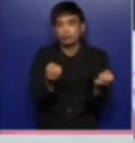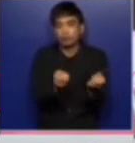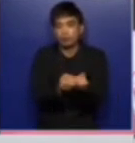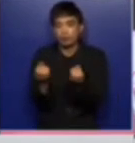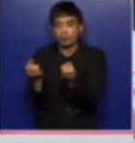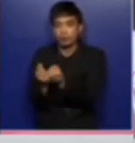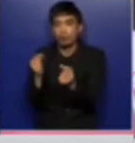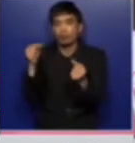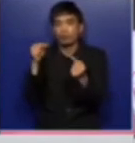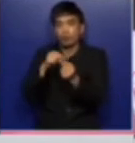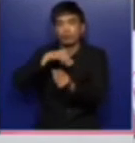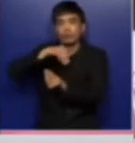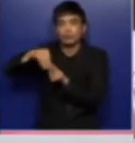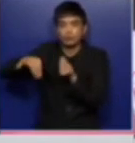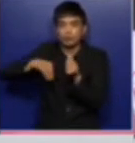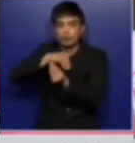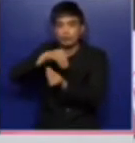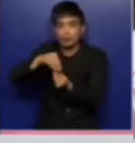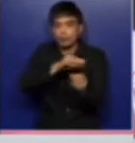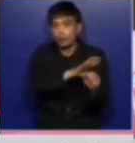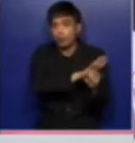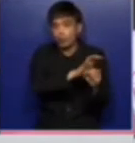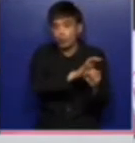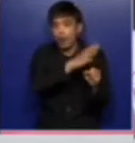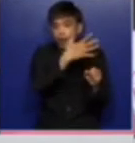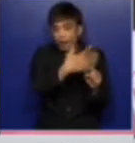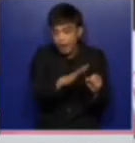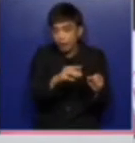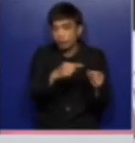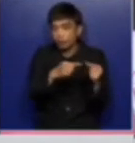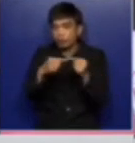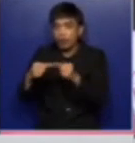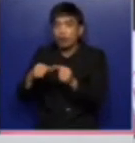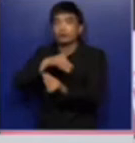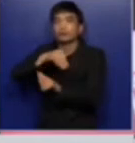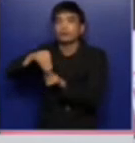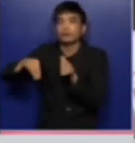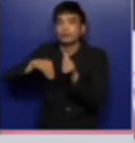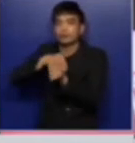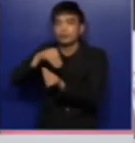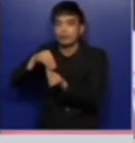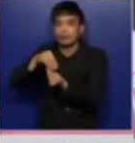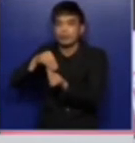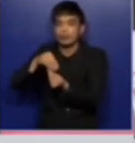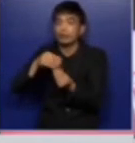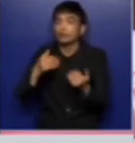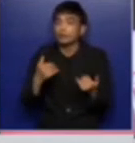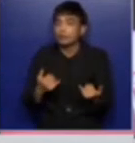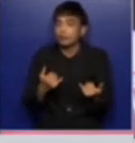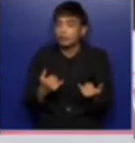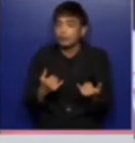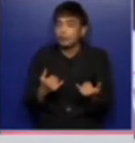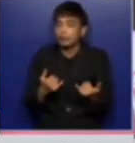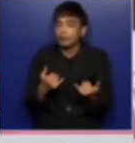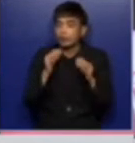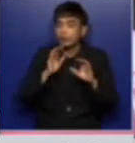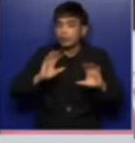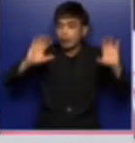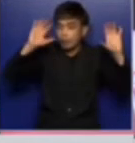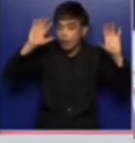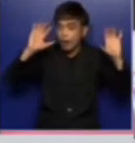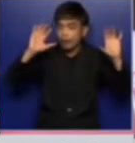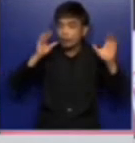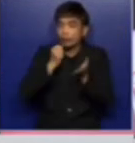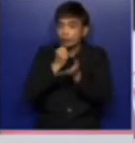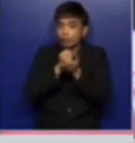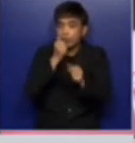ษภัยเศรษฐกิจหลังวิกฤตไวรัสโควิดซึ่งการที่จะทำได้รัฐบาลจะต้องมีนโยบาย